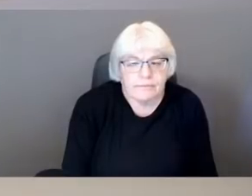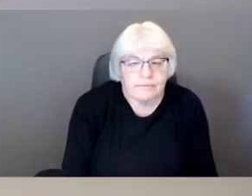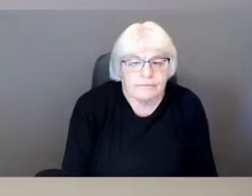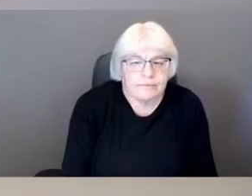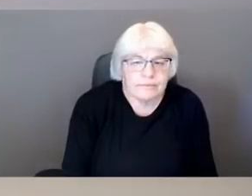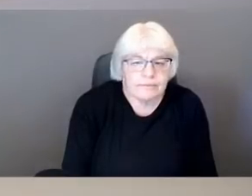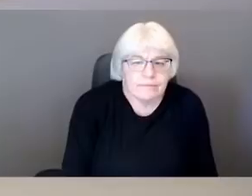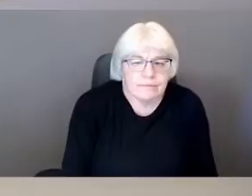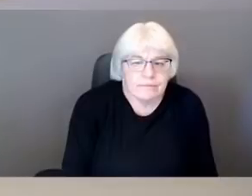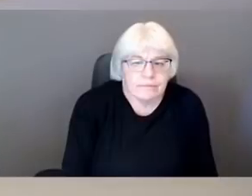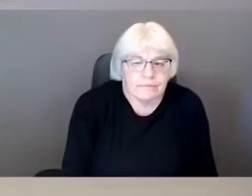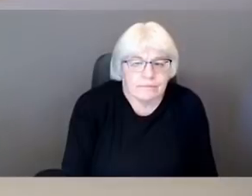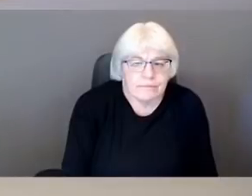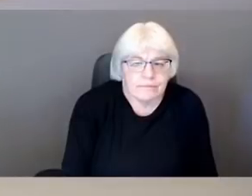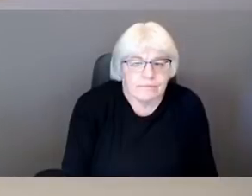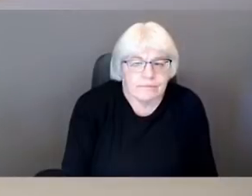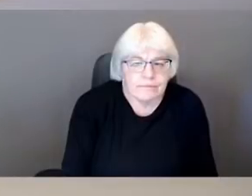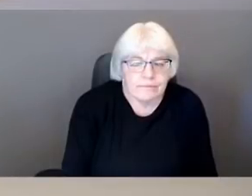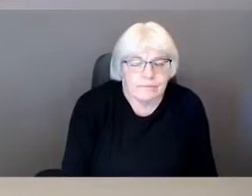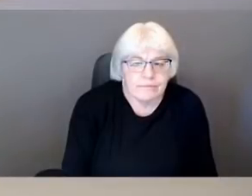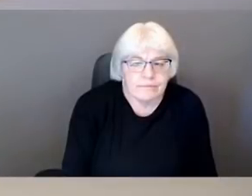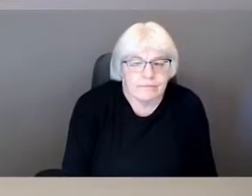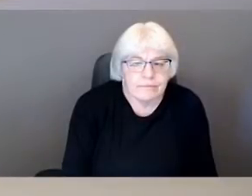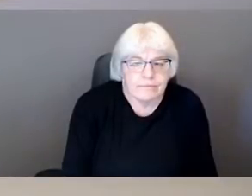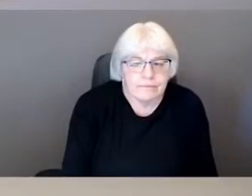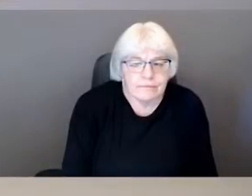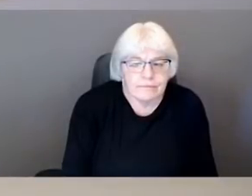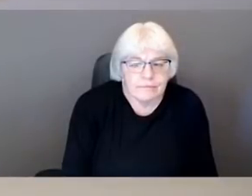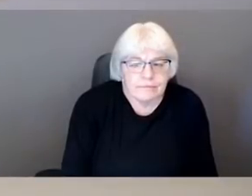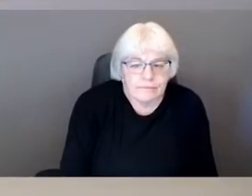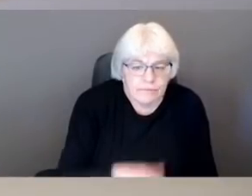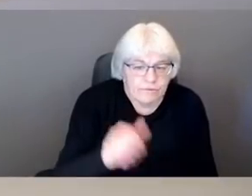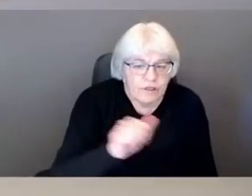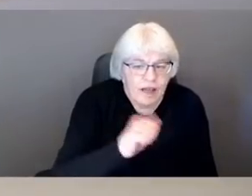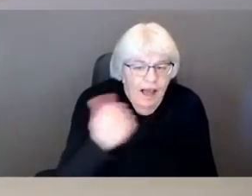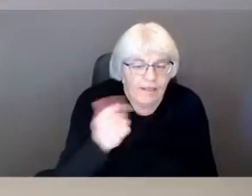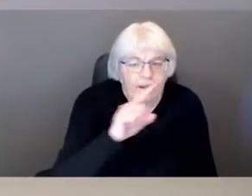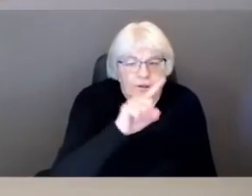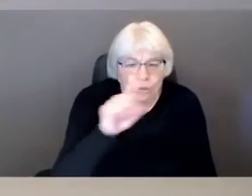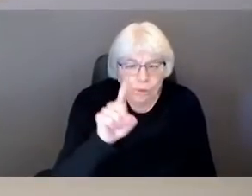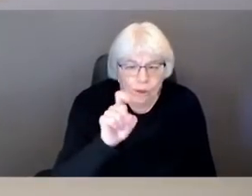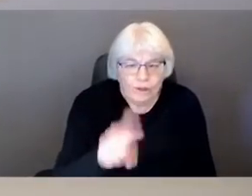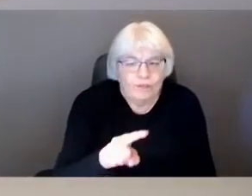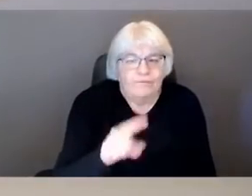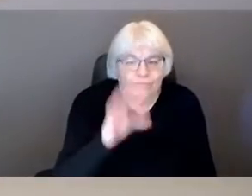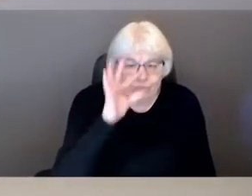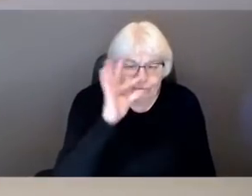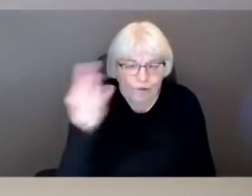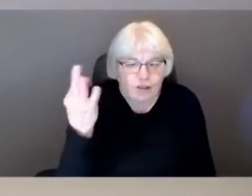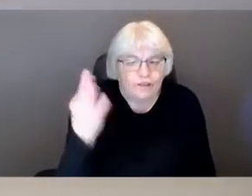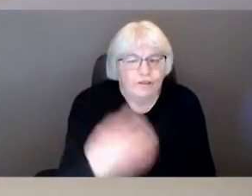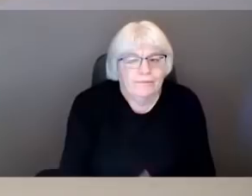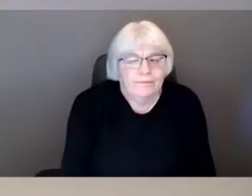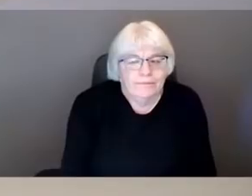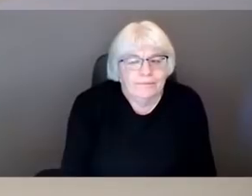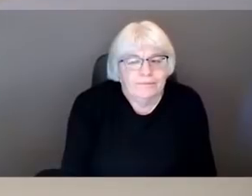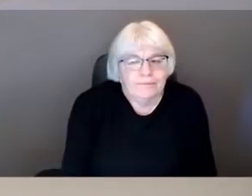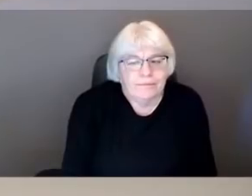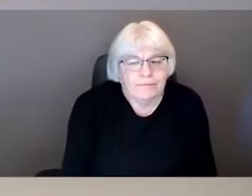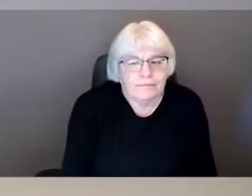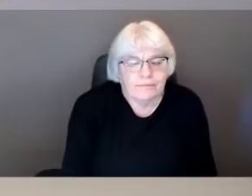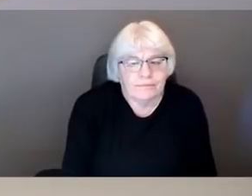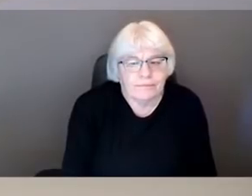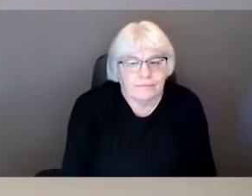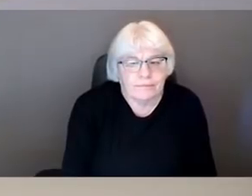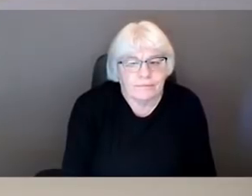Britney mentionnait ça par rapport au circuit breaker. Qu'est-ce que ça va prendre pour que vous mettiez en place des mesures coupe-circuit du côté de